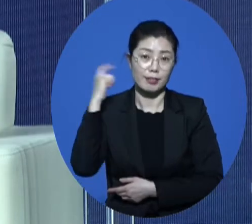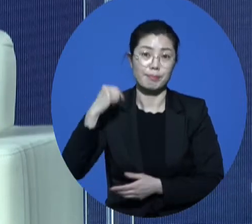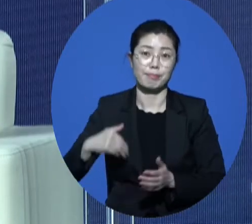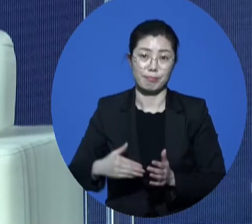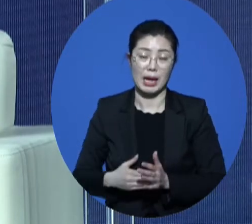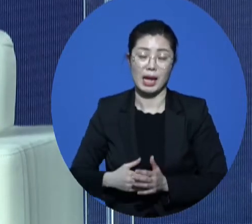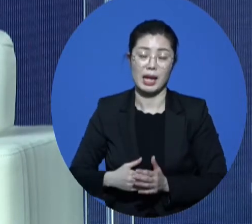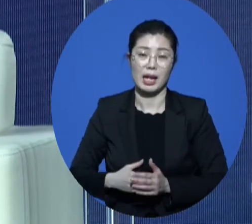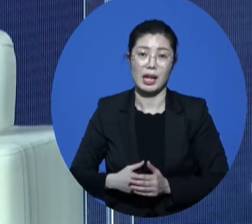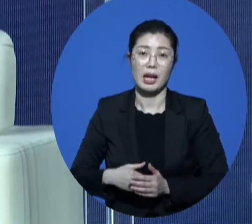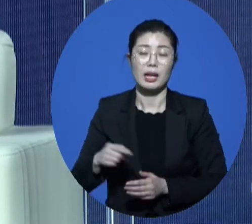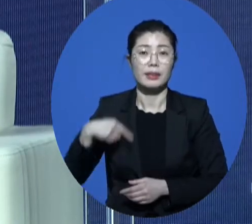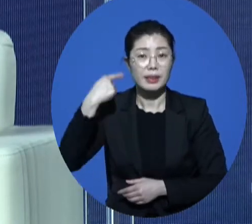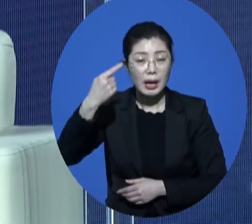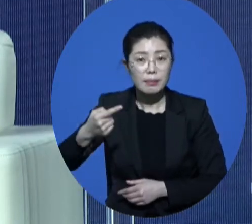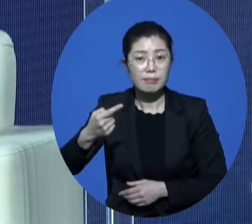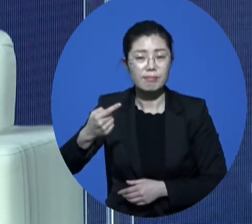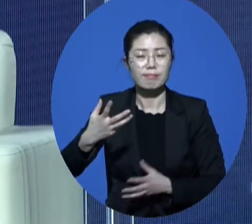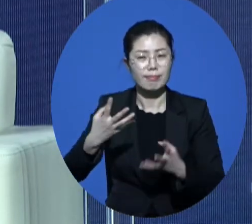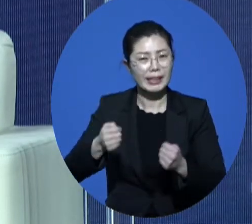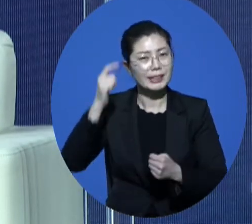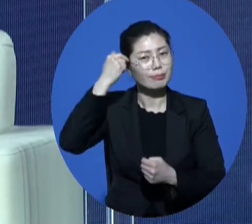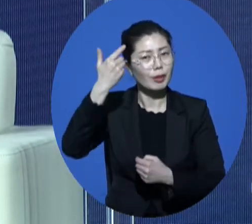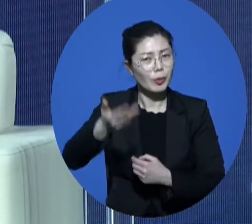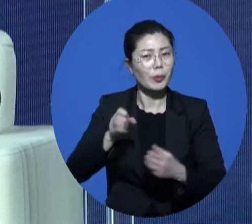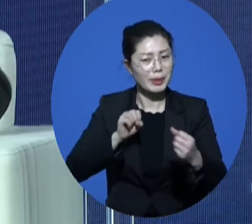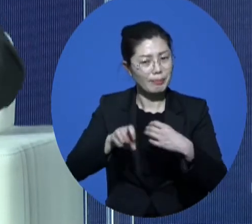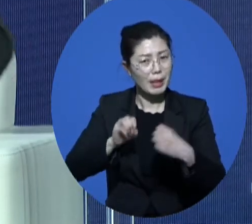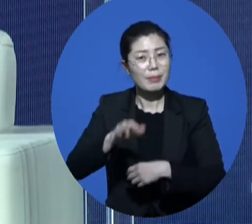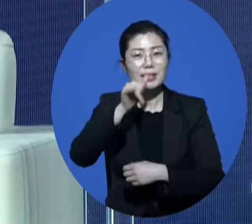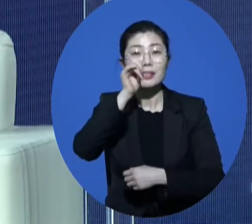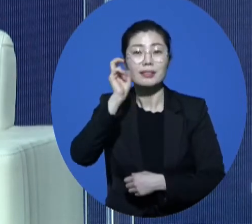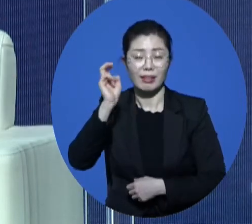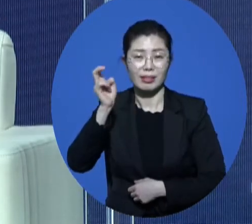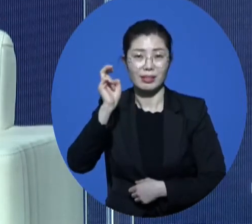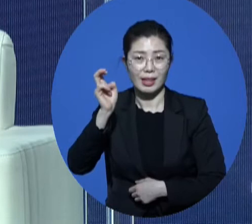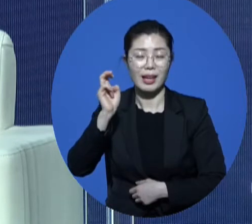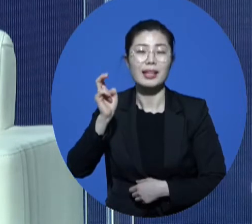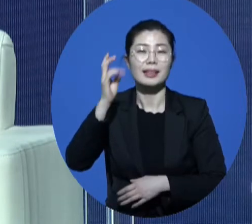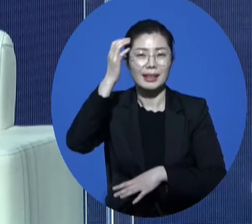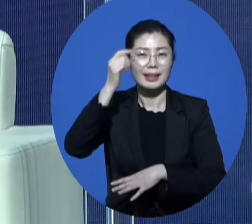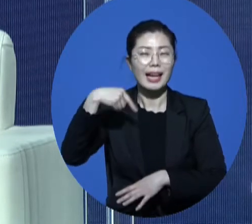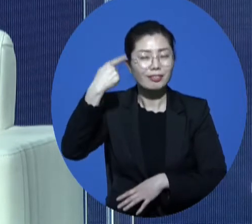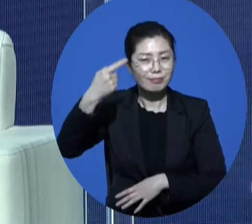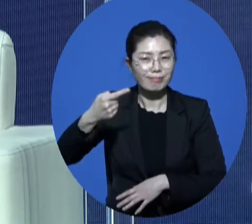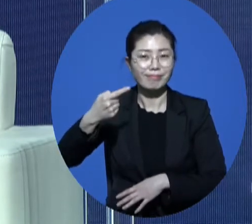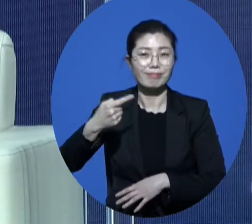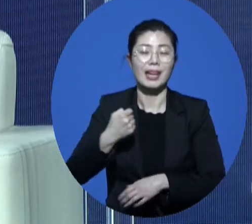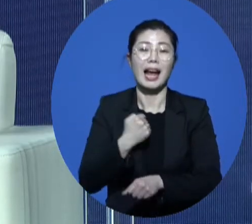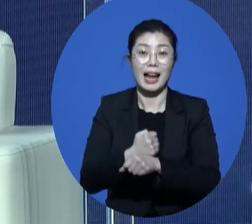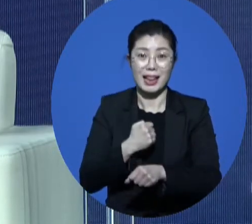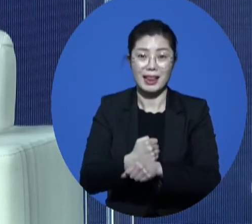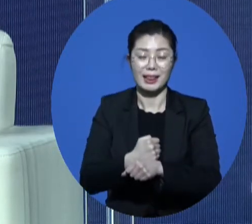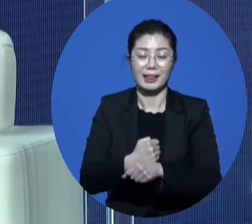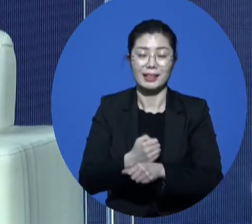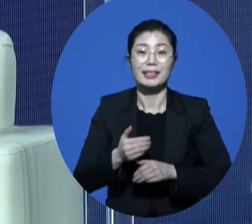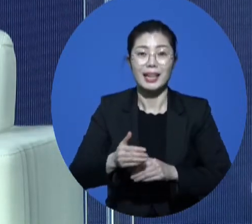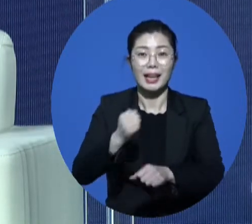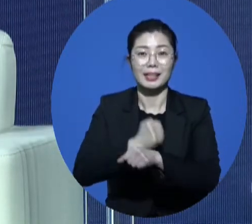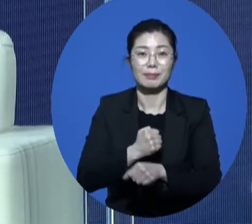해주셨습니다. 예, 이후에 많은 질문들이 있을 것 같은데 그것은 질의응답 시간에 같이 진행하면 좋을 것 같고, 예, 두 번째